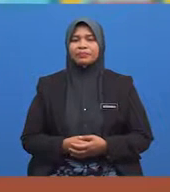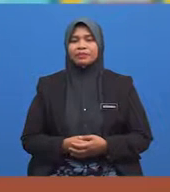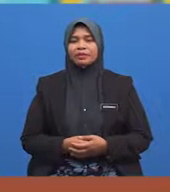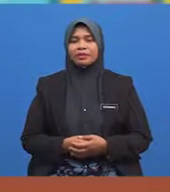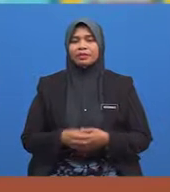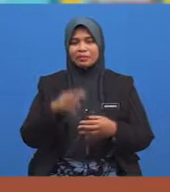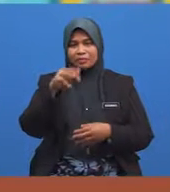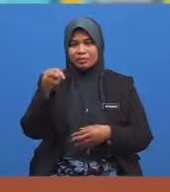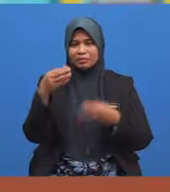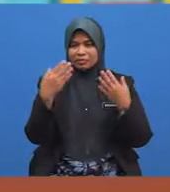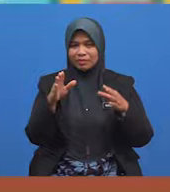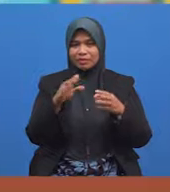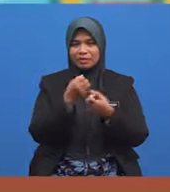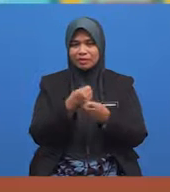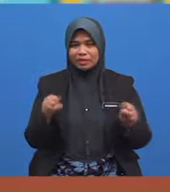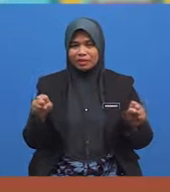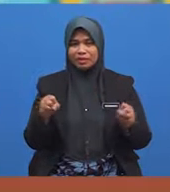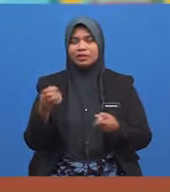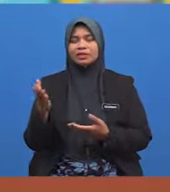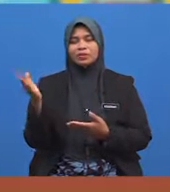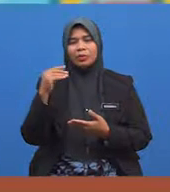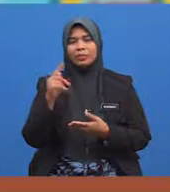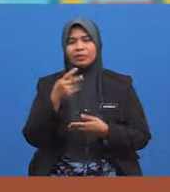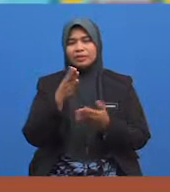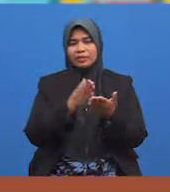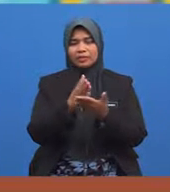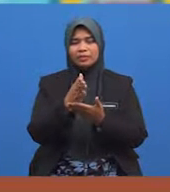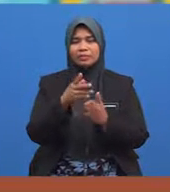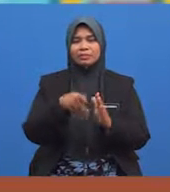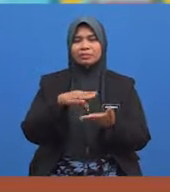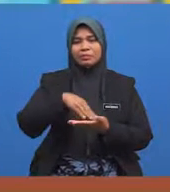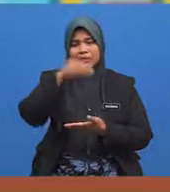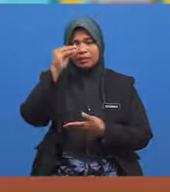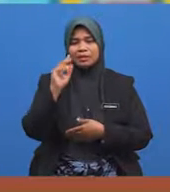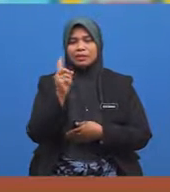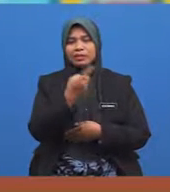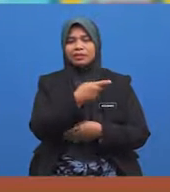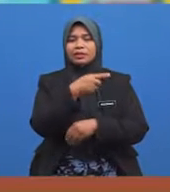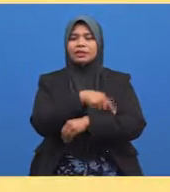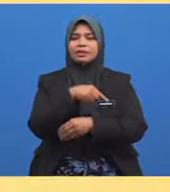Murid-murid dah sedia? Jom mari kita teruskan pembelajaran kita pada hari ini.